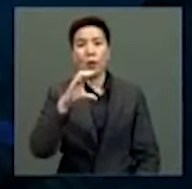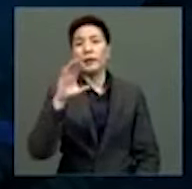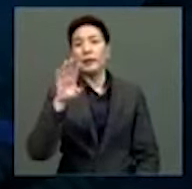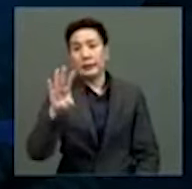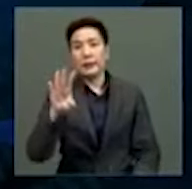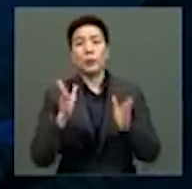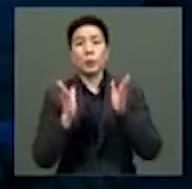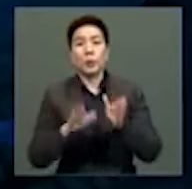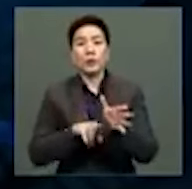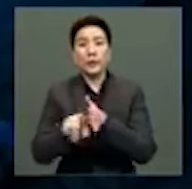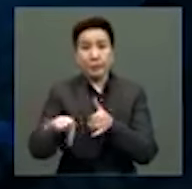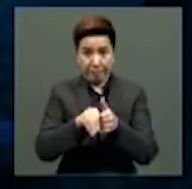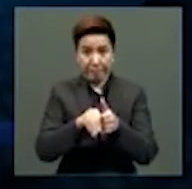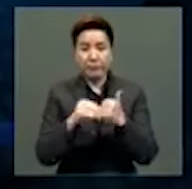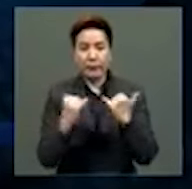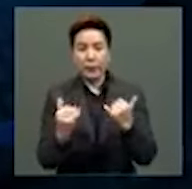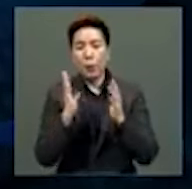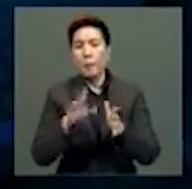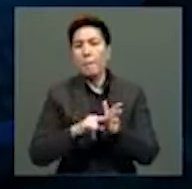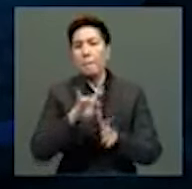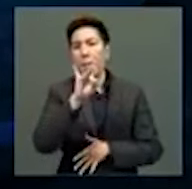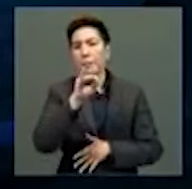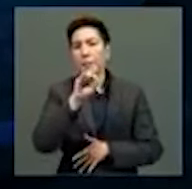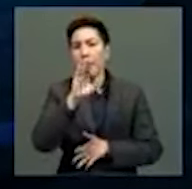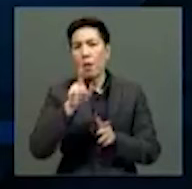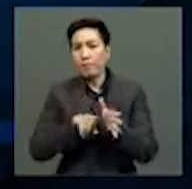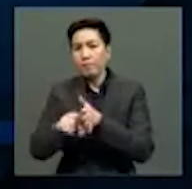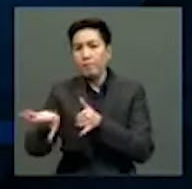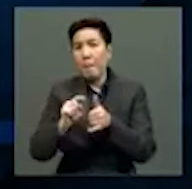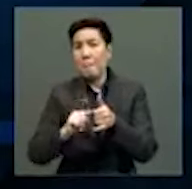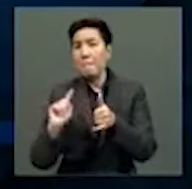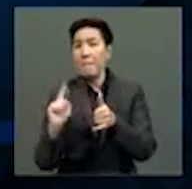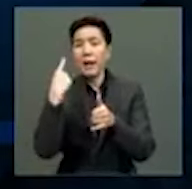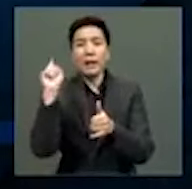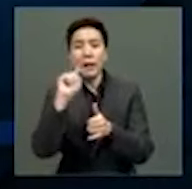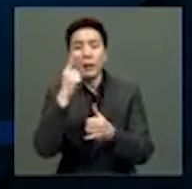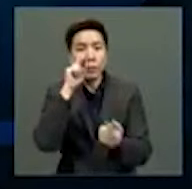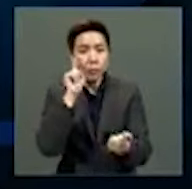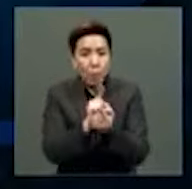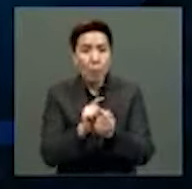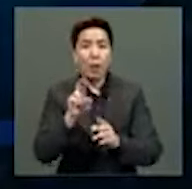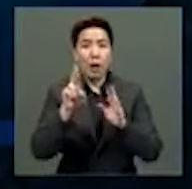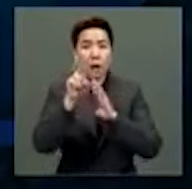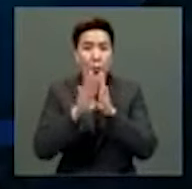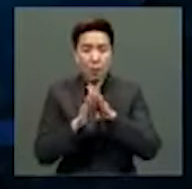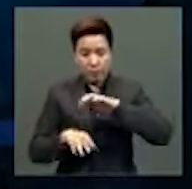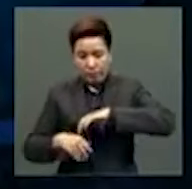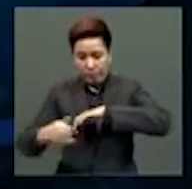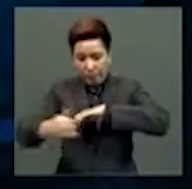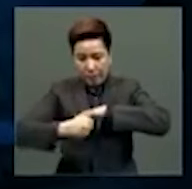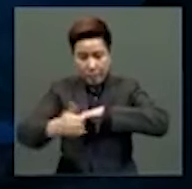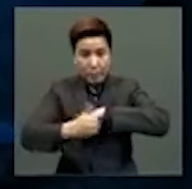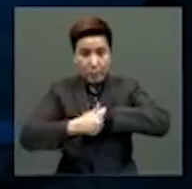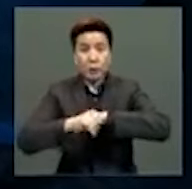25,504 รายไปดู89รายสำหรับวันนี้นะคะเป็นผู้ที่พบจากระบบเฝ้าระวังและระบบบริ